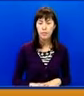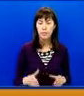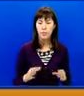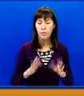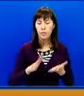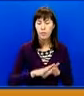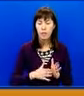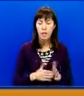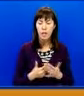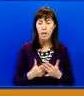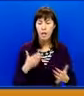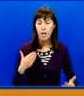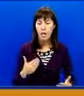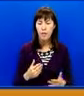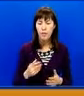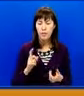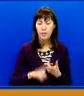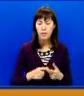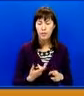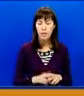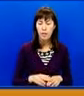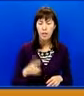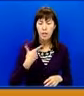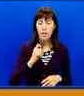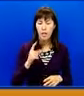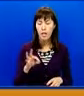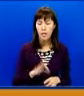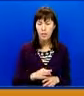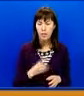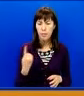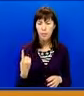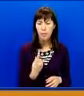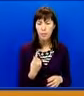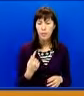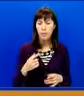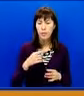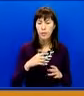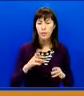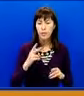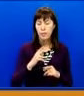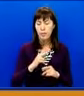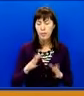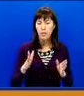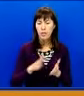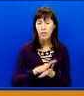Несчастные случаи, произошедшие за этот год, связанные с отравлением угарным газом, произошли, во-первых, из-за неисправности